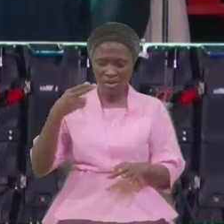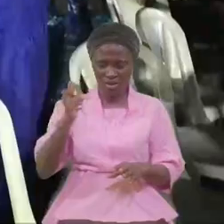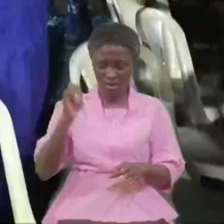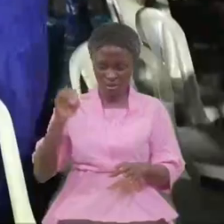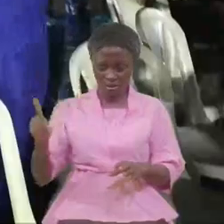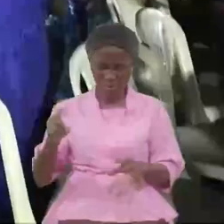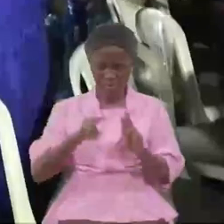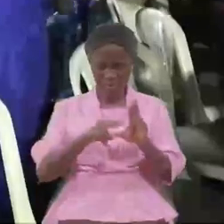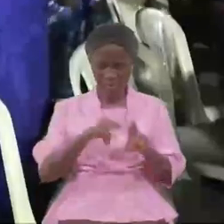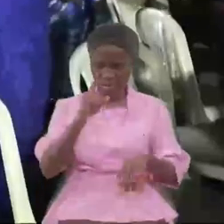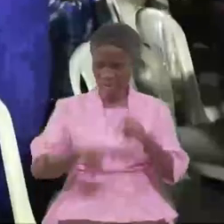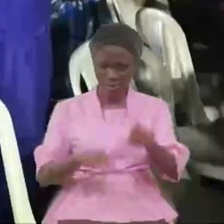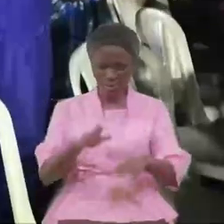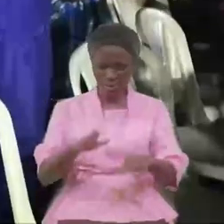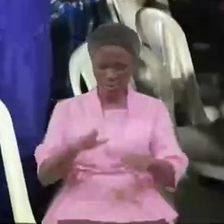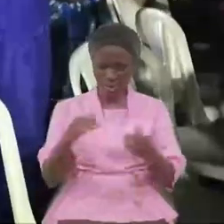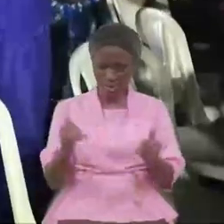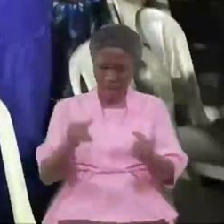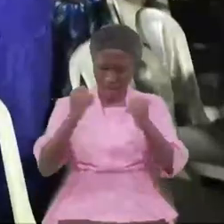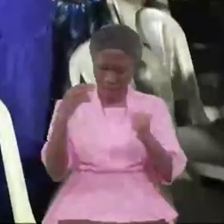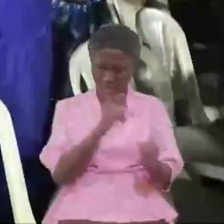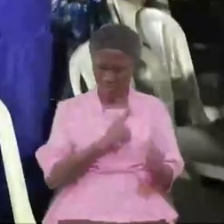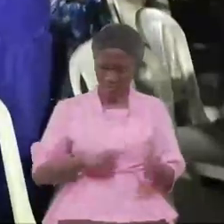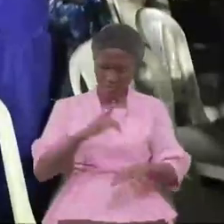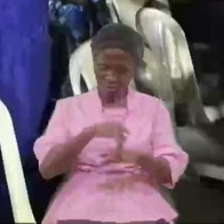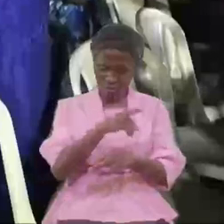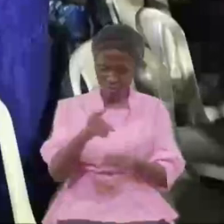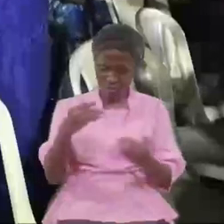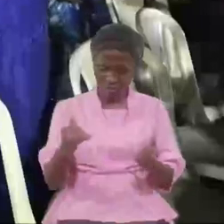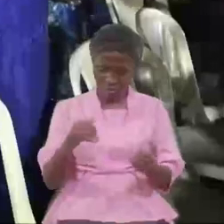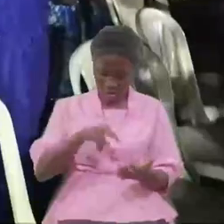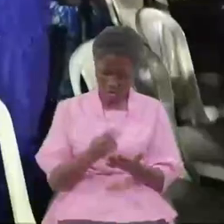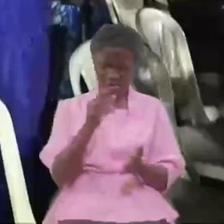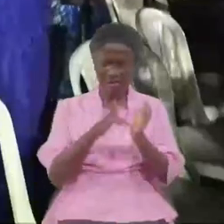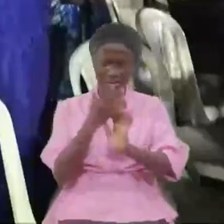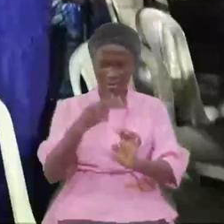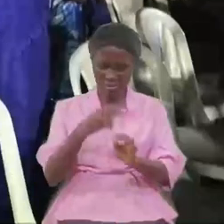Que la puissance de Dieu vienne sur vous. Levez-vous et marchez au nom de Jésus-Christ.